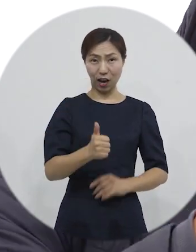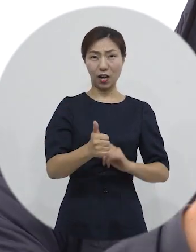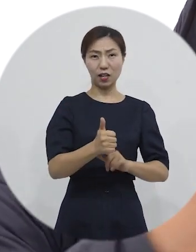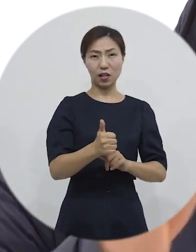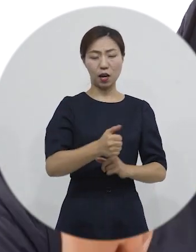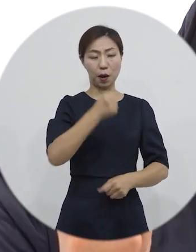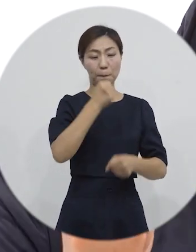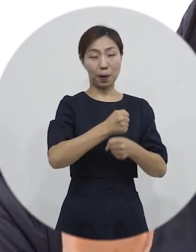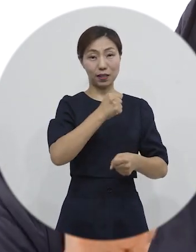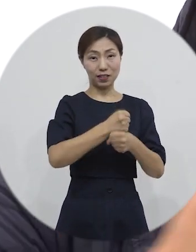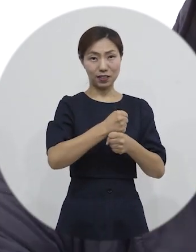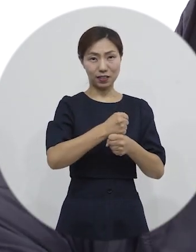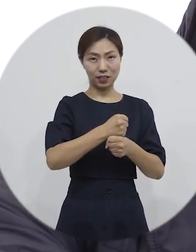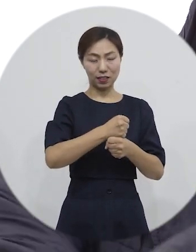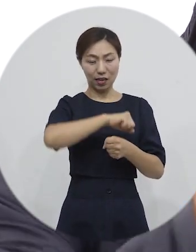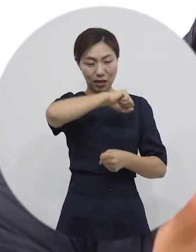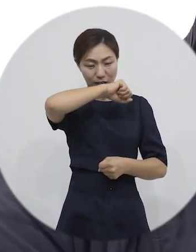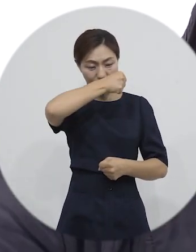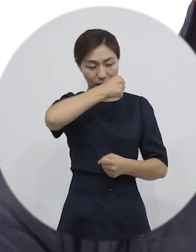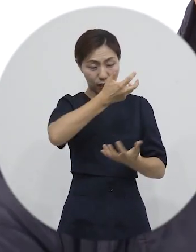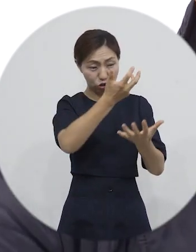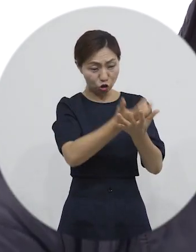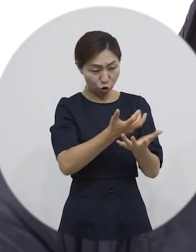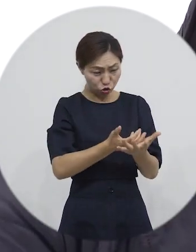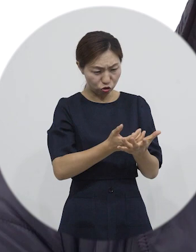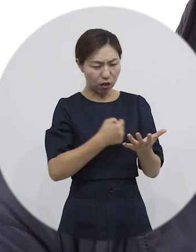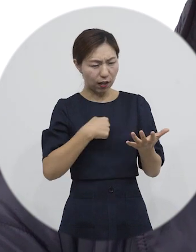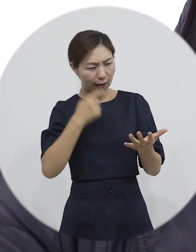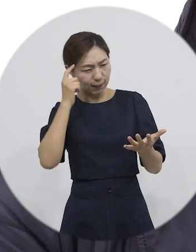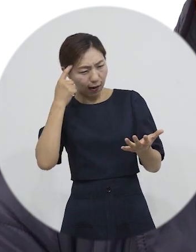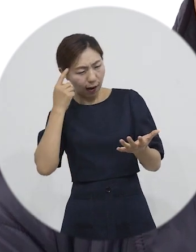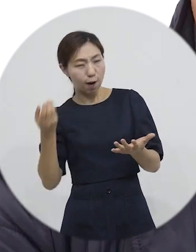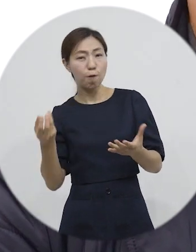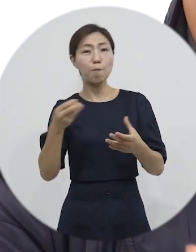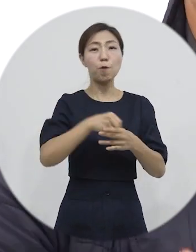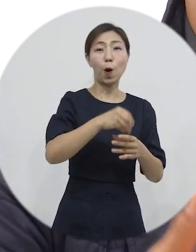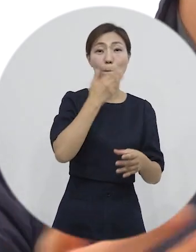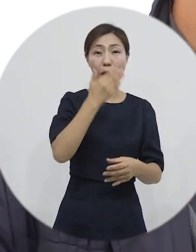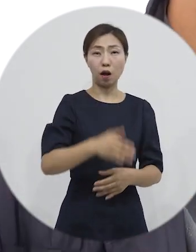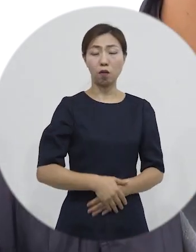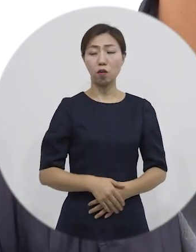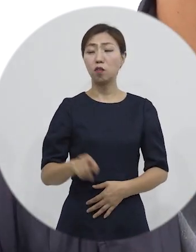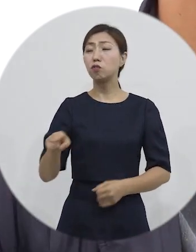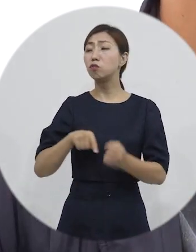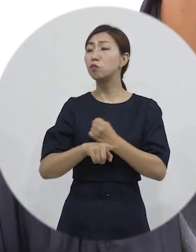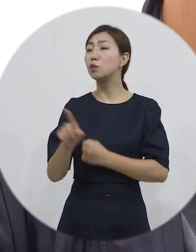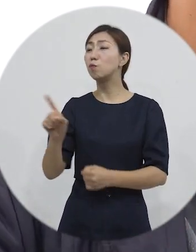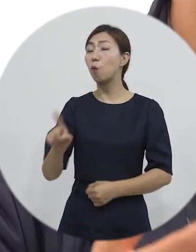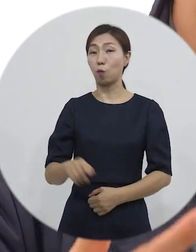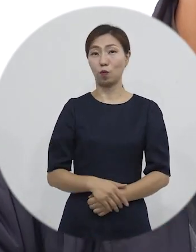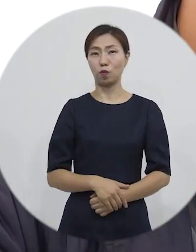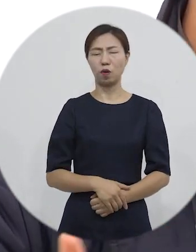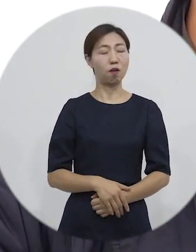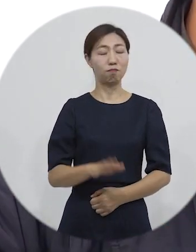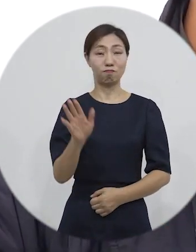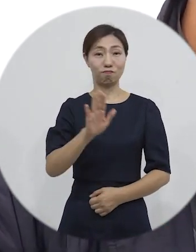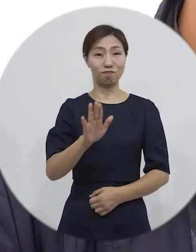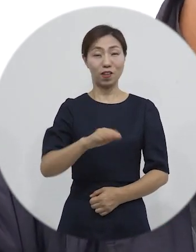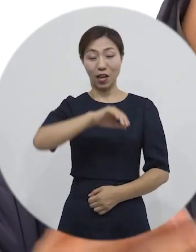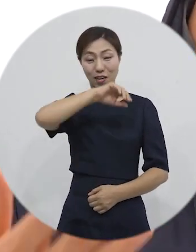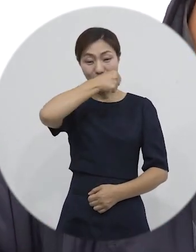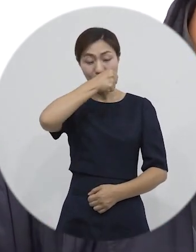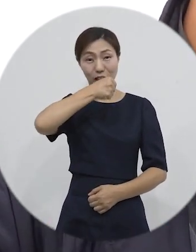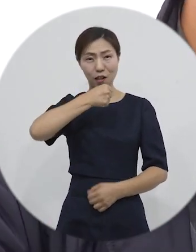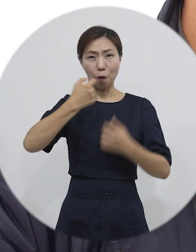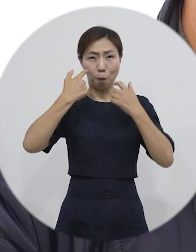편성한 예산안에 대해서 거기에 의견을 제시할 수 있는 권한입니다. 그러면 그게 무슨 의미가 있어? 예산안을 확정하는 게